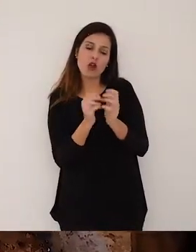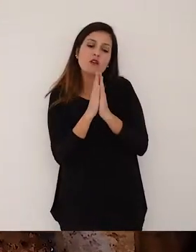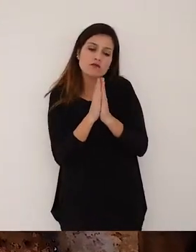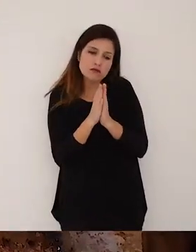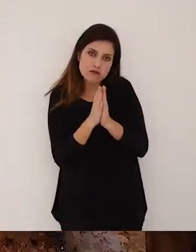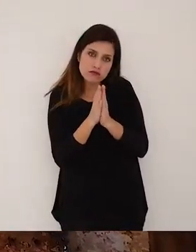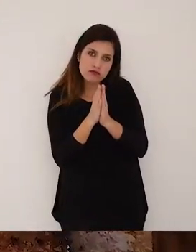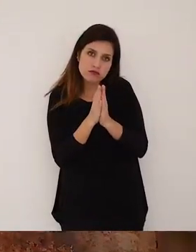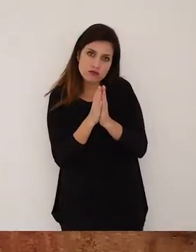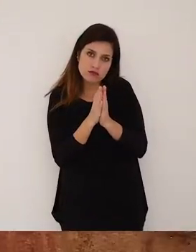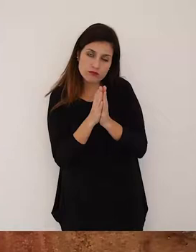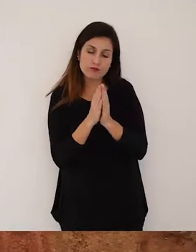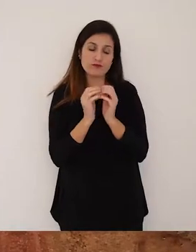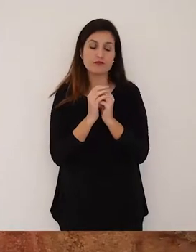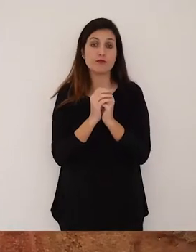le esequie.